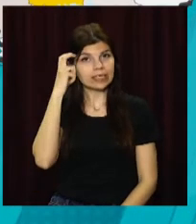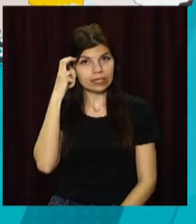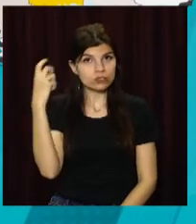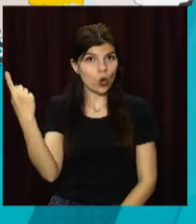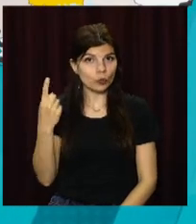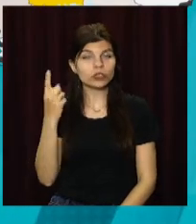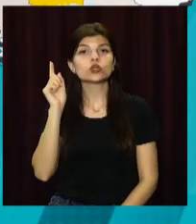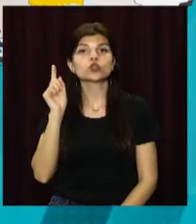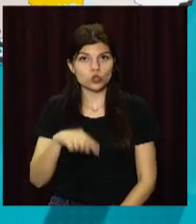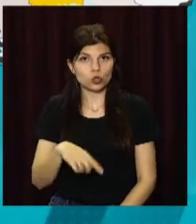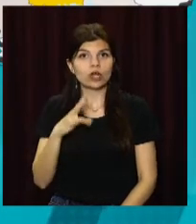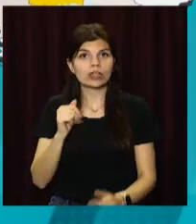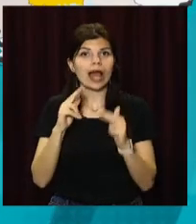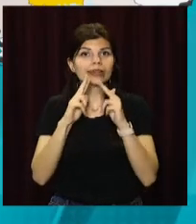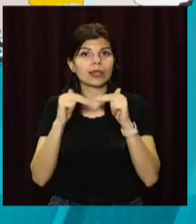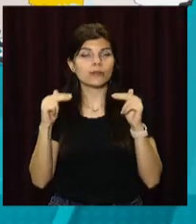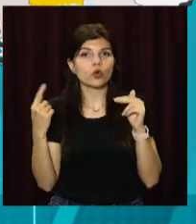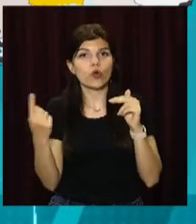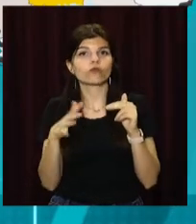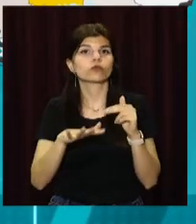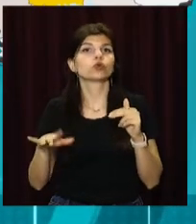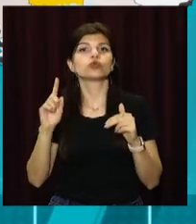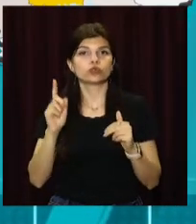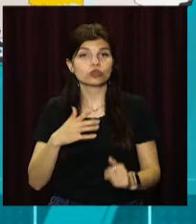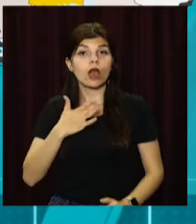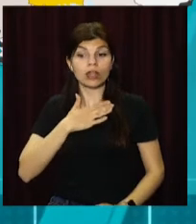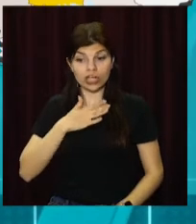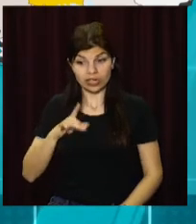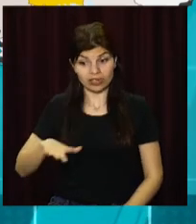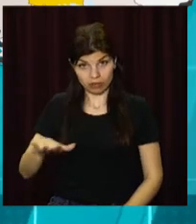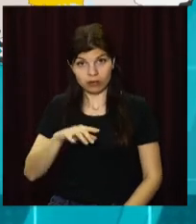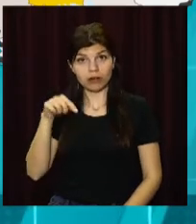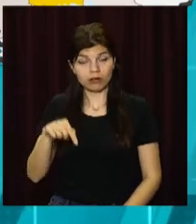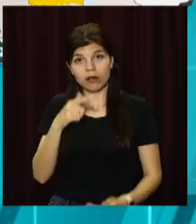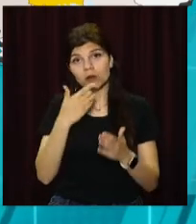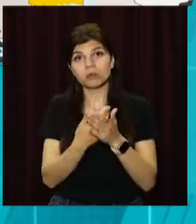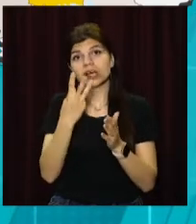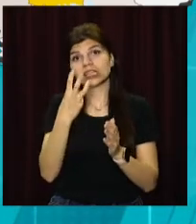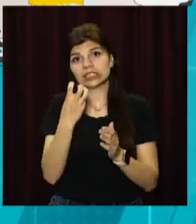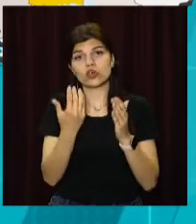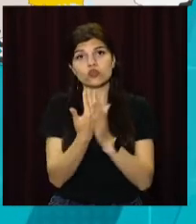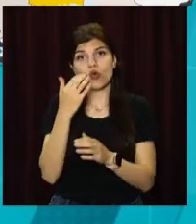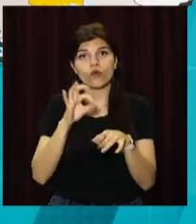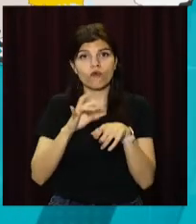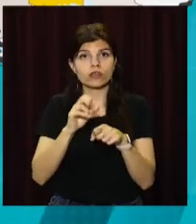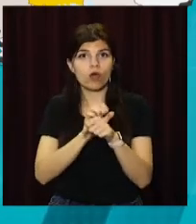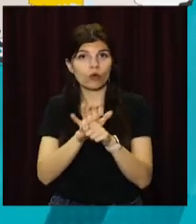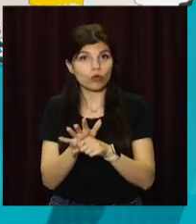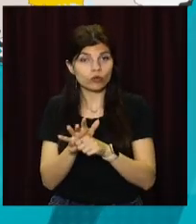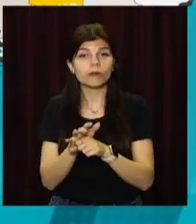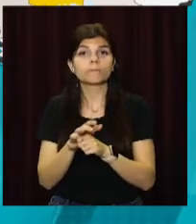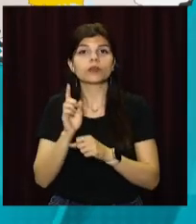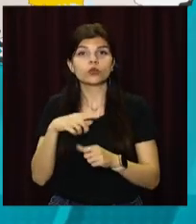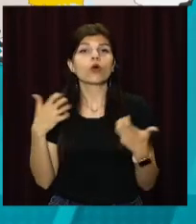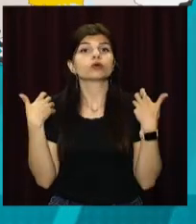Київській областях, а також на Дніпропетровщині. У нашому регіоні діагностували майже 300 нових хворих на корону.